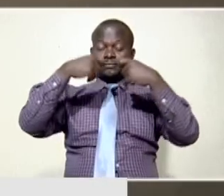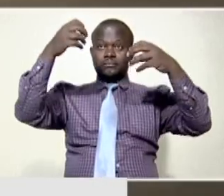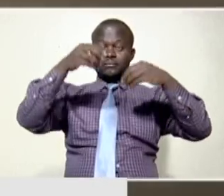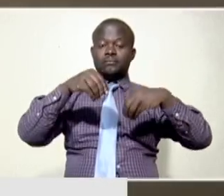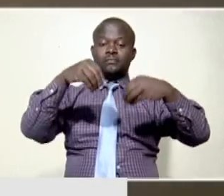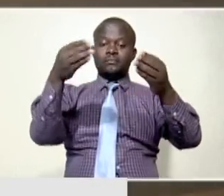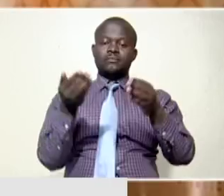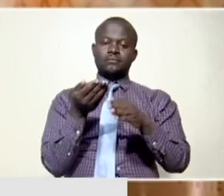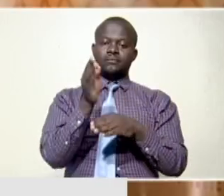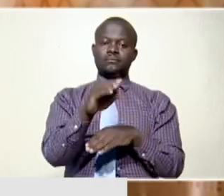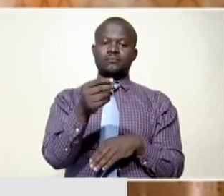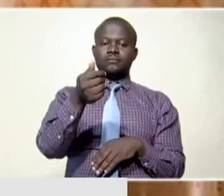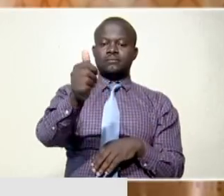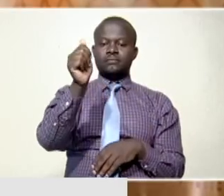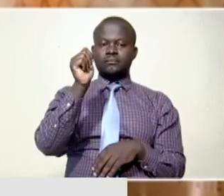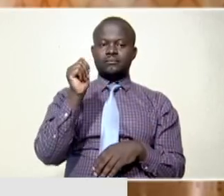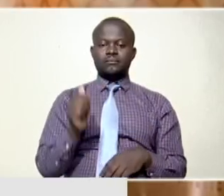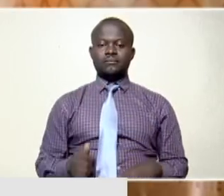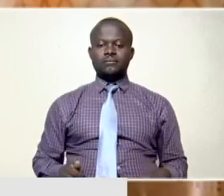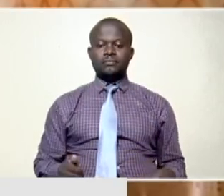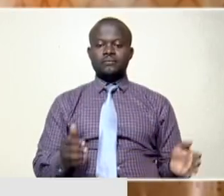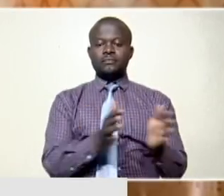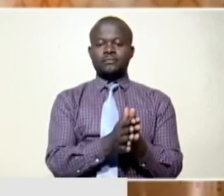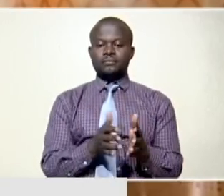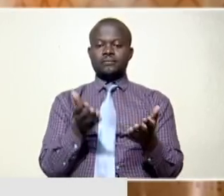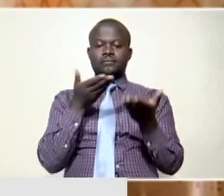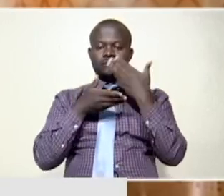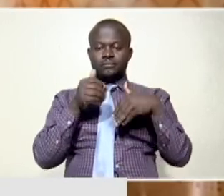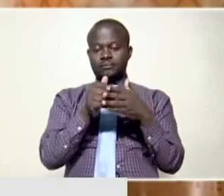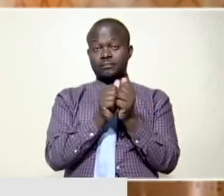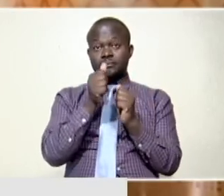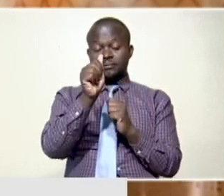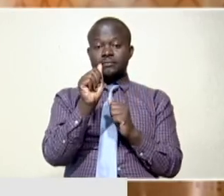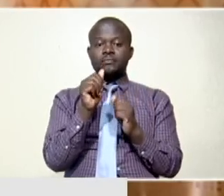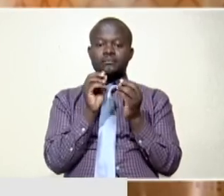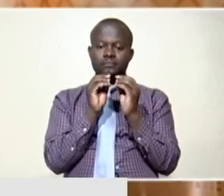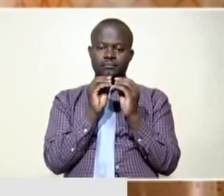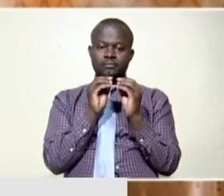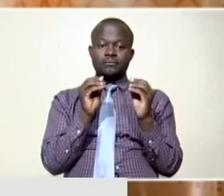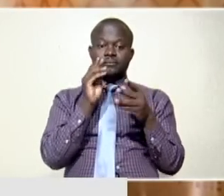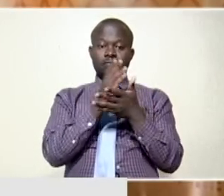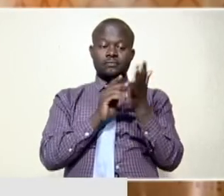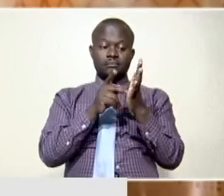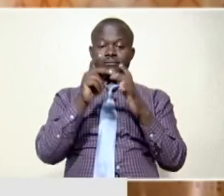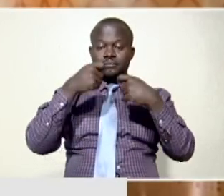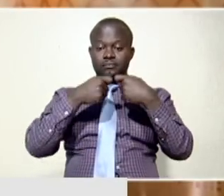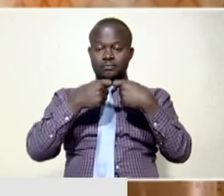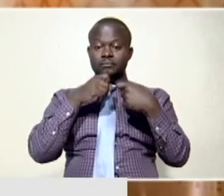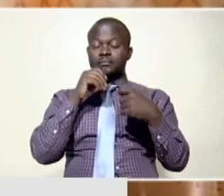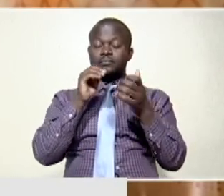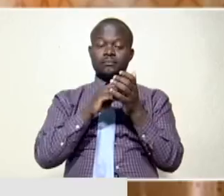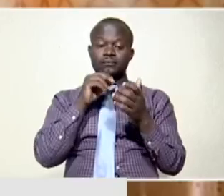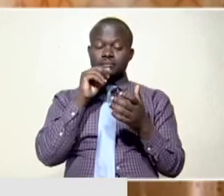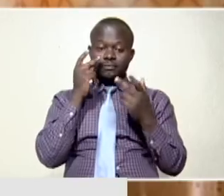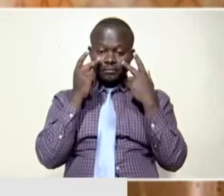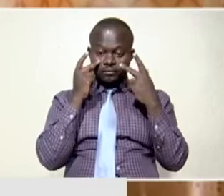bagasubizwa amafaranga yabo. Twavuganye nabo twumvikana ko tujya kuri rutare rw'abantu bagiye bagura umuriro ariko ntibawubone kandi bemera yuko